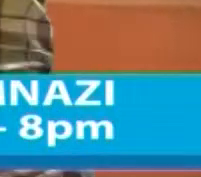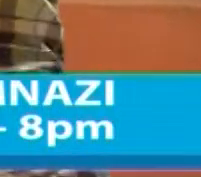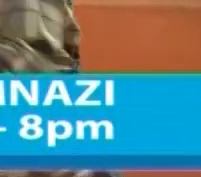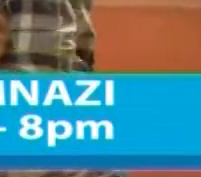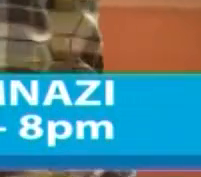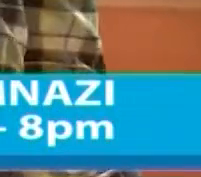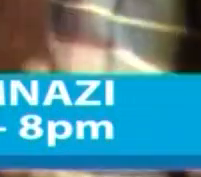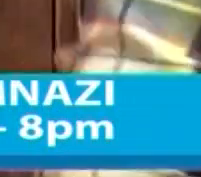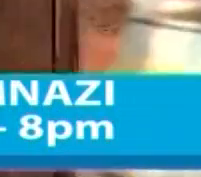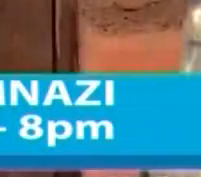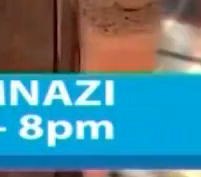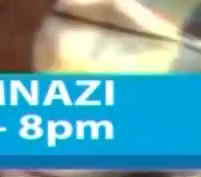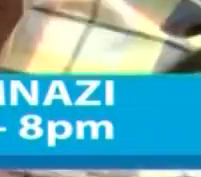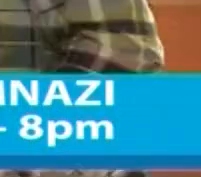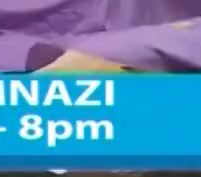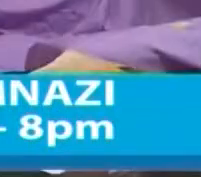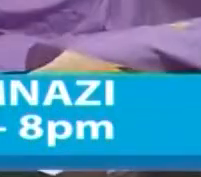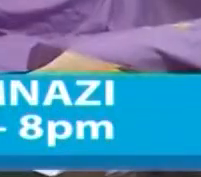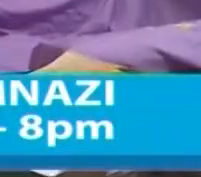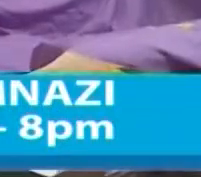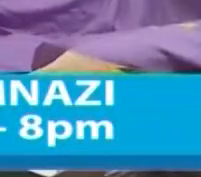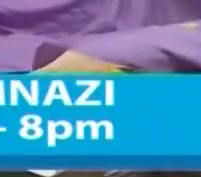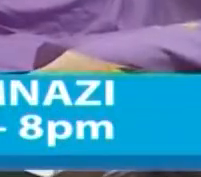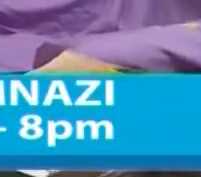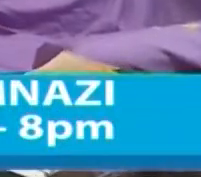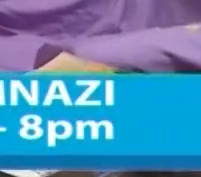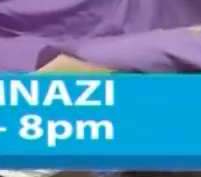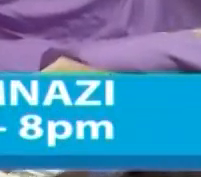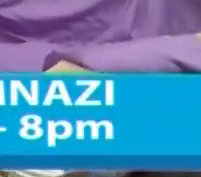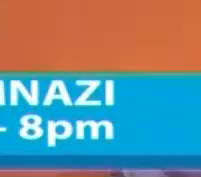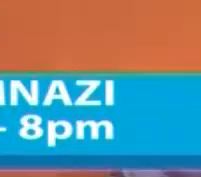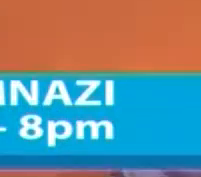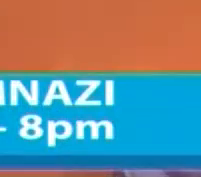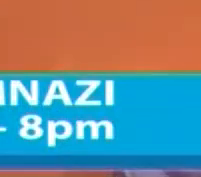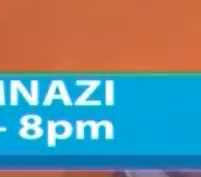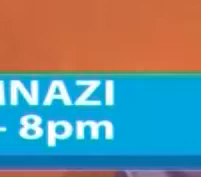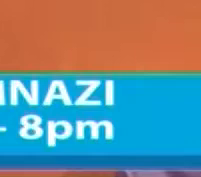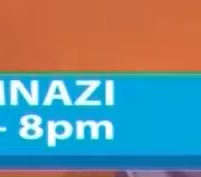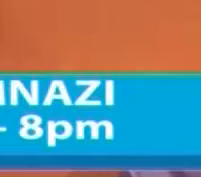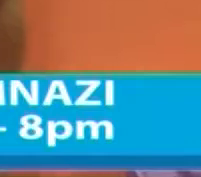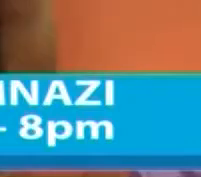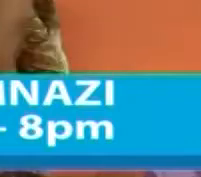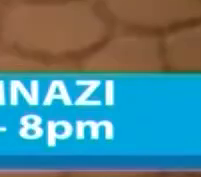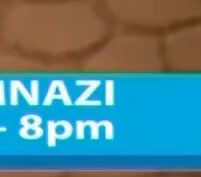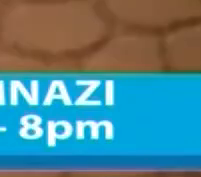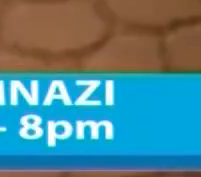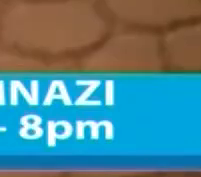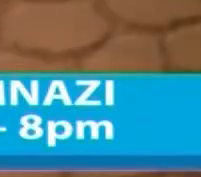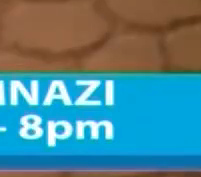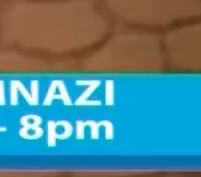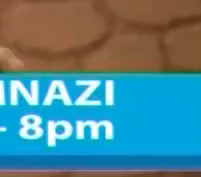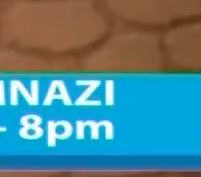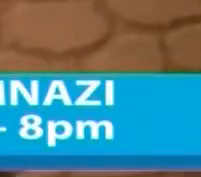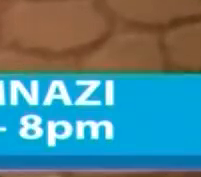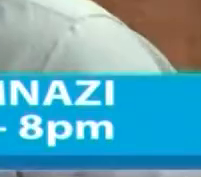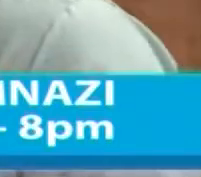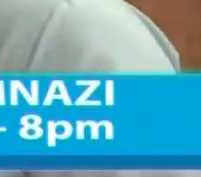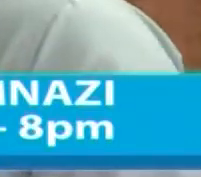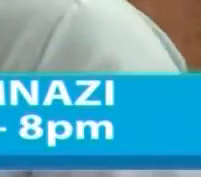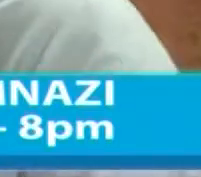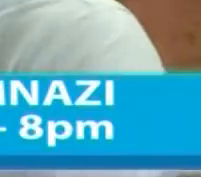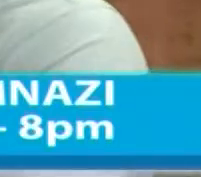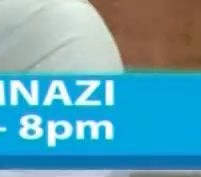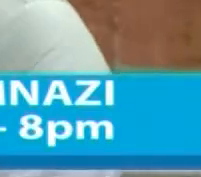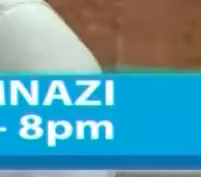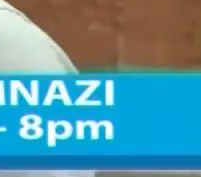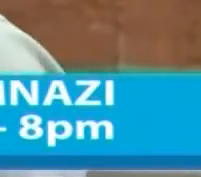Takuficha wapi sasa? Saida fungua. Yaani Saida hufungui? Mume wangu, pana subra. Dawa wote hasemi chochote? Hasemi